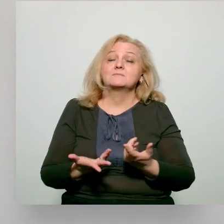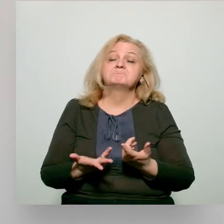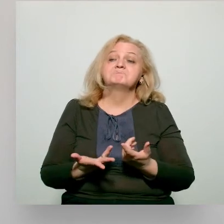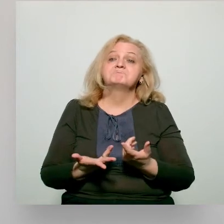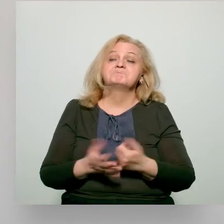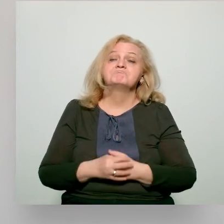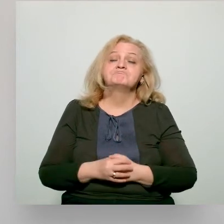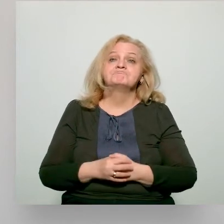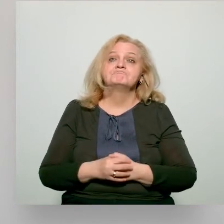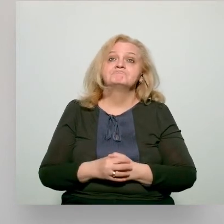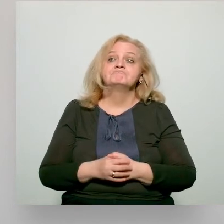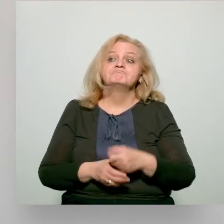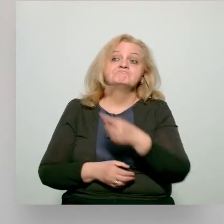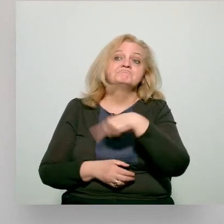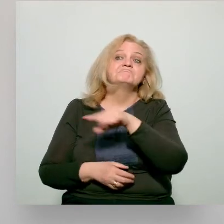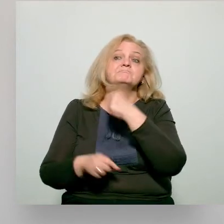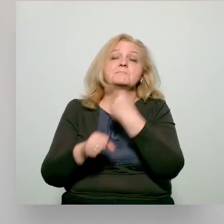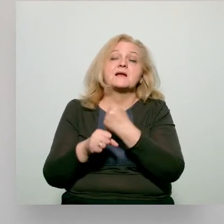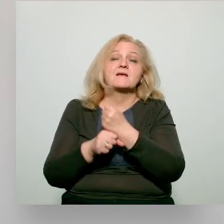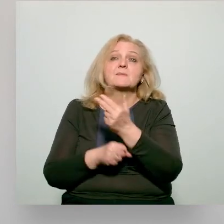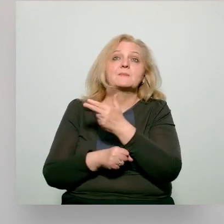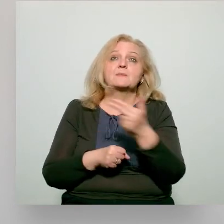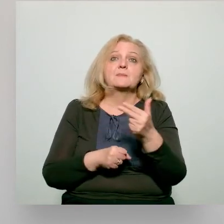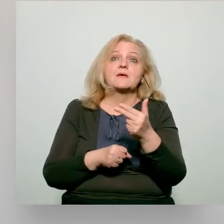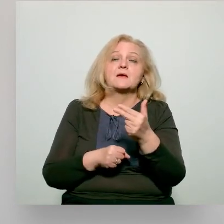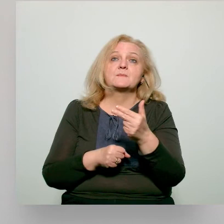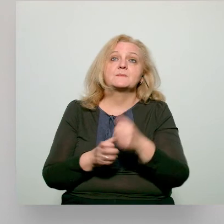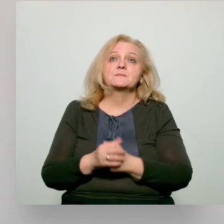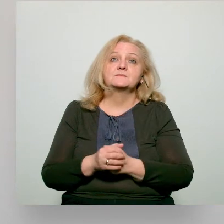siebie, oni pracują z tematem ziemi